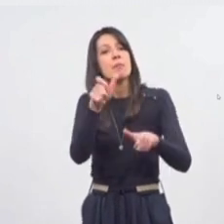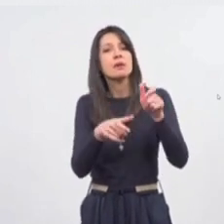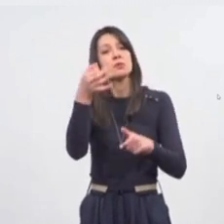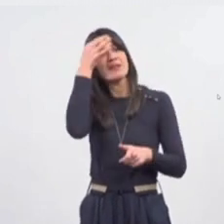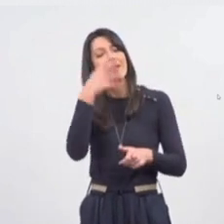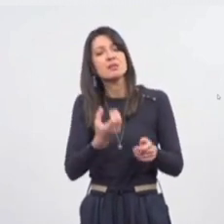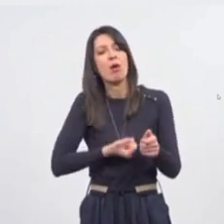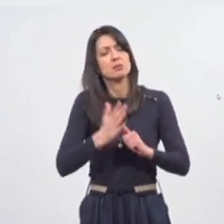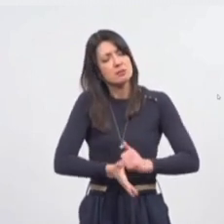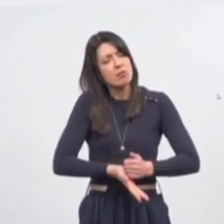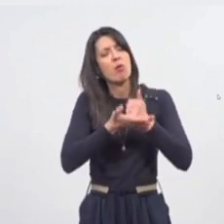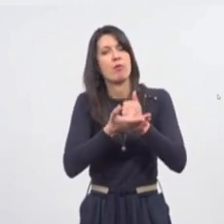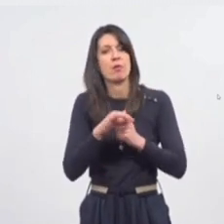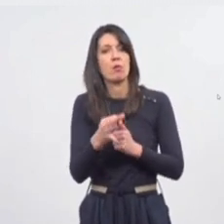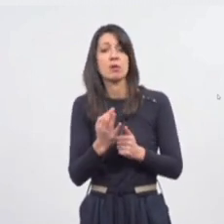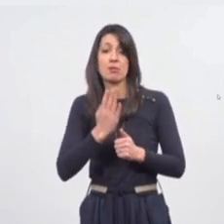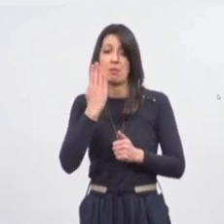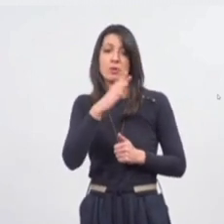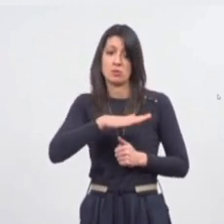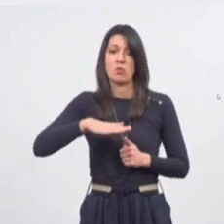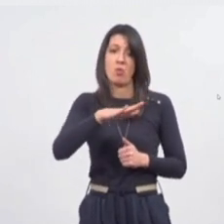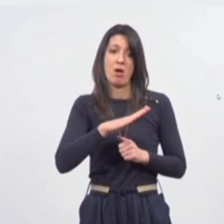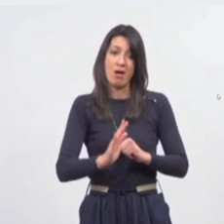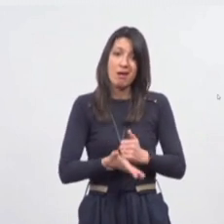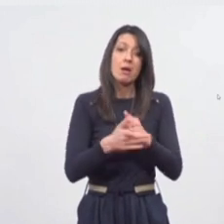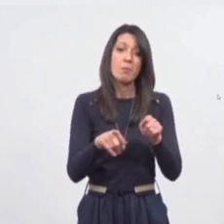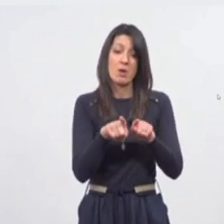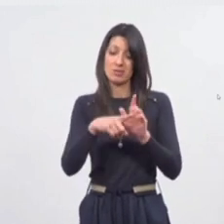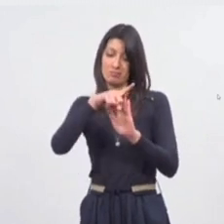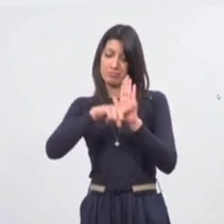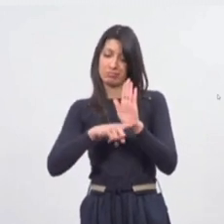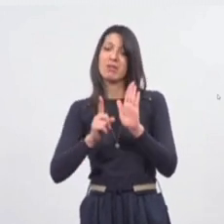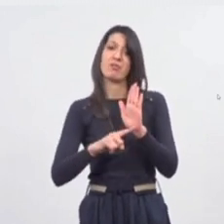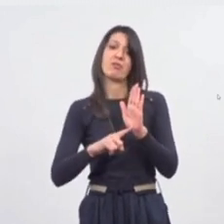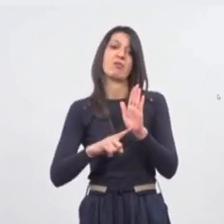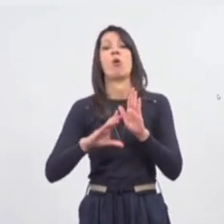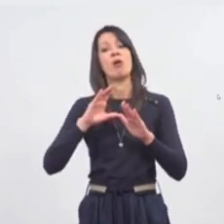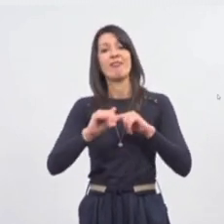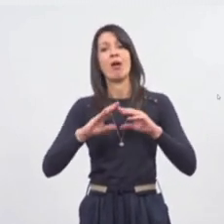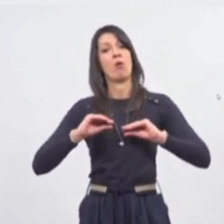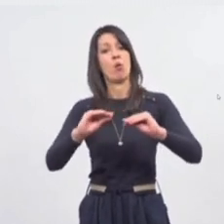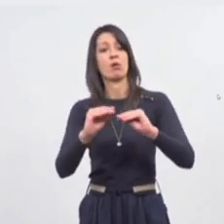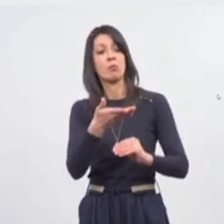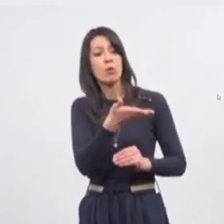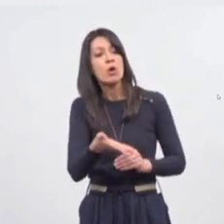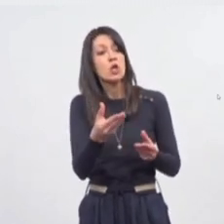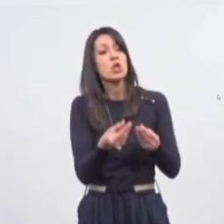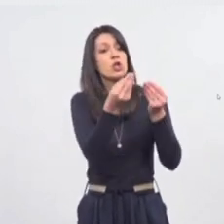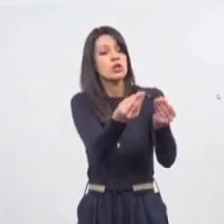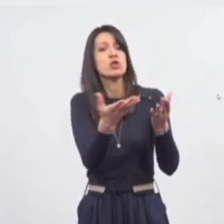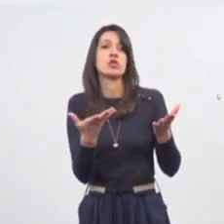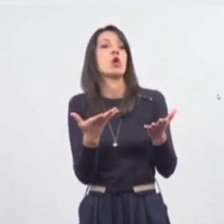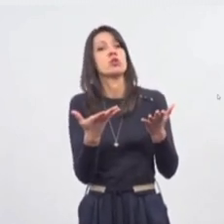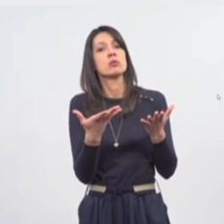nous avons, mais nous avons besoin aussi d'appliquer cette directive pour qu'on leur donne des moyens dans cette nouvelle ère numérique aussi